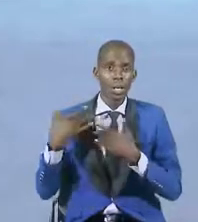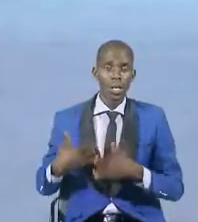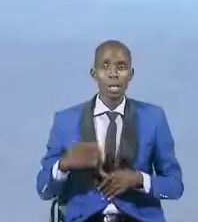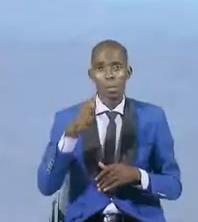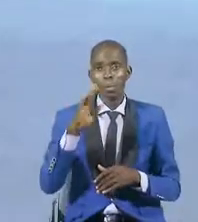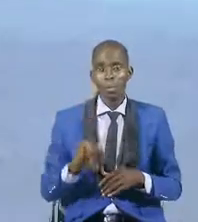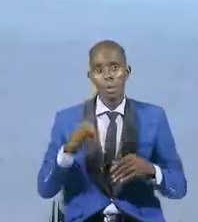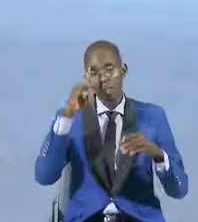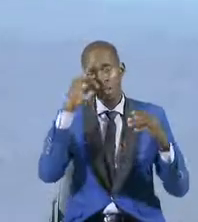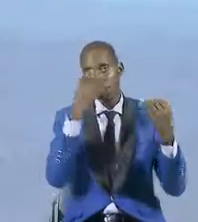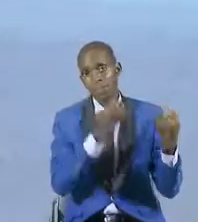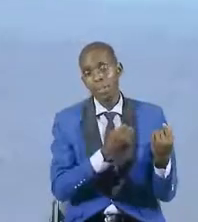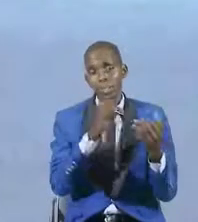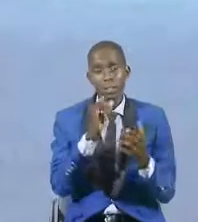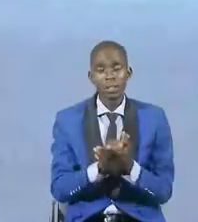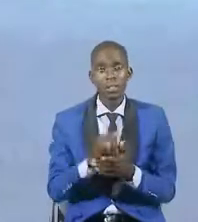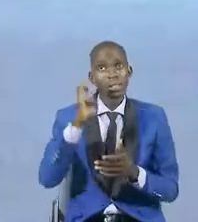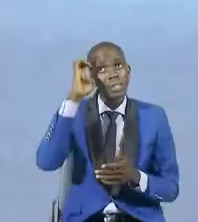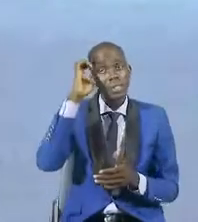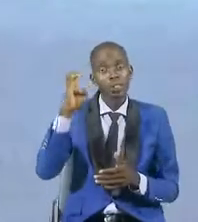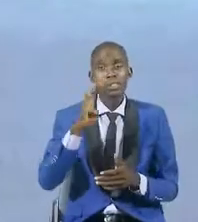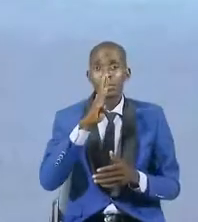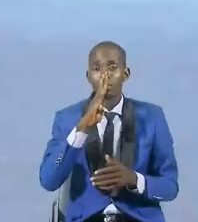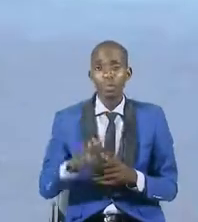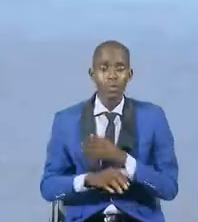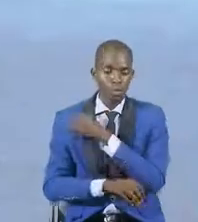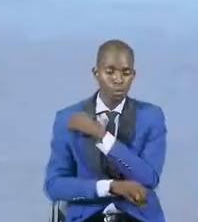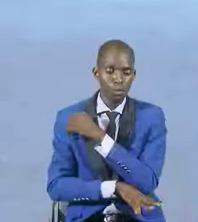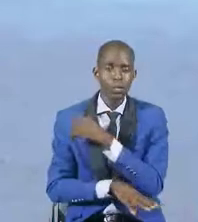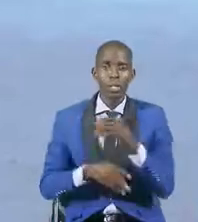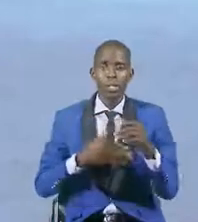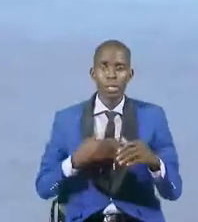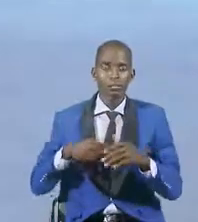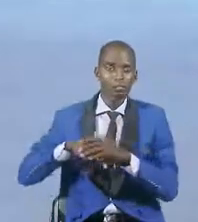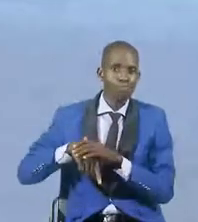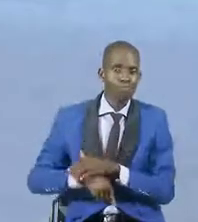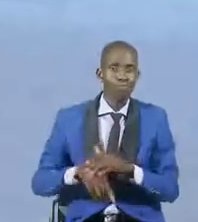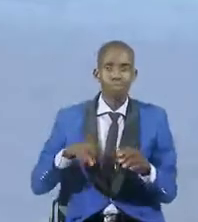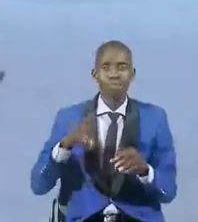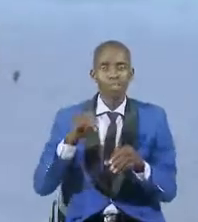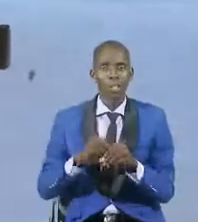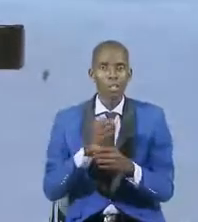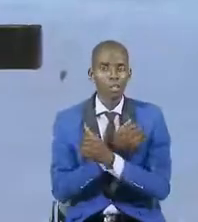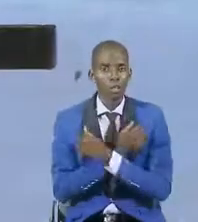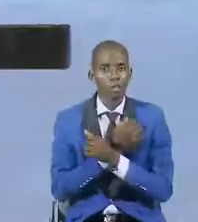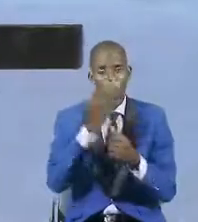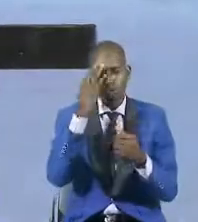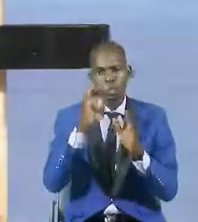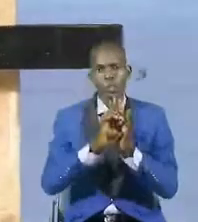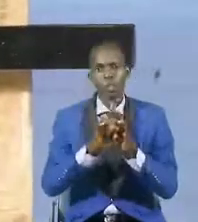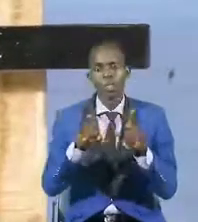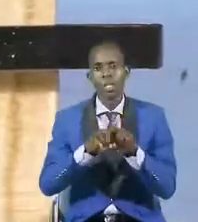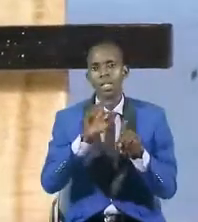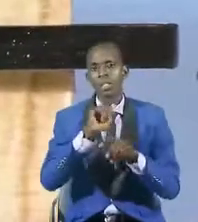habite dans vos cœurs par la foi, afin qu'étant enraciné, fondé dans l'amour,